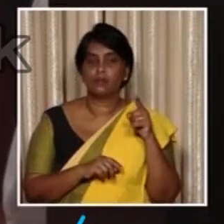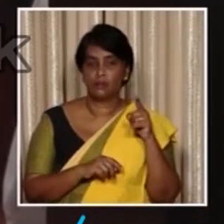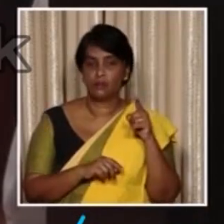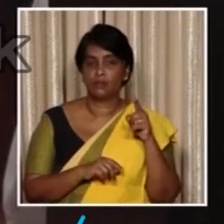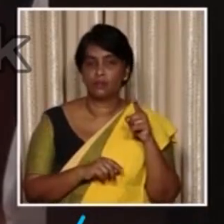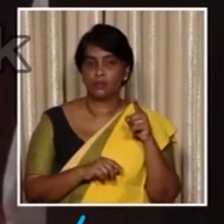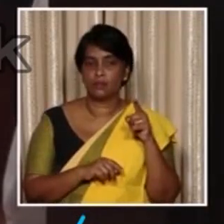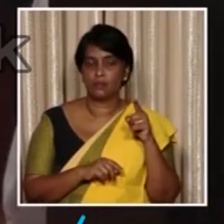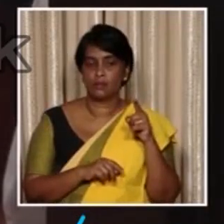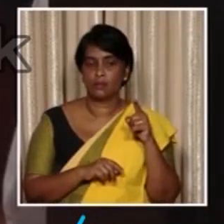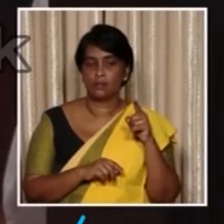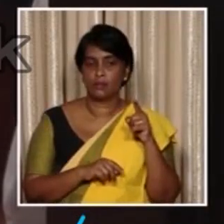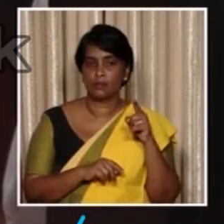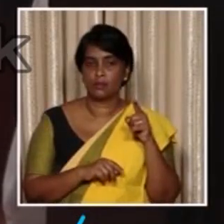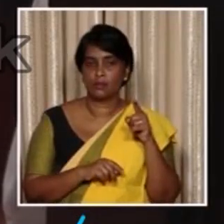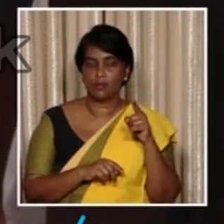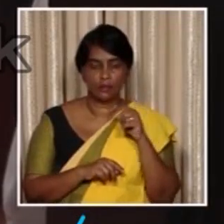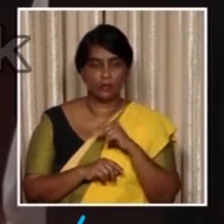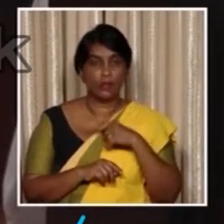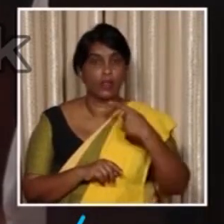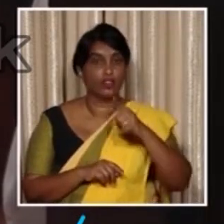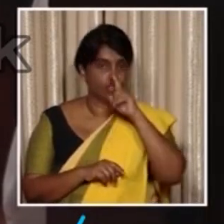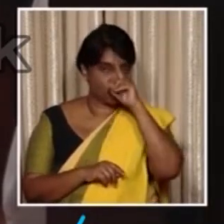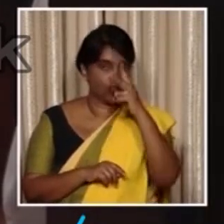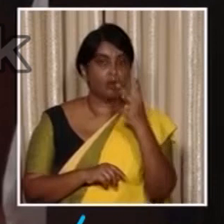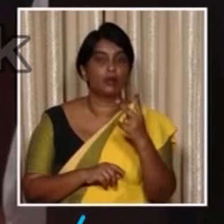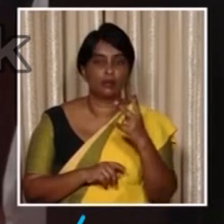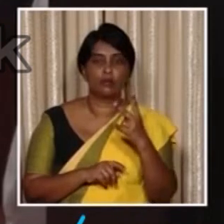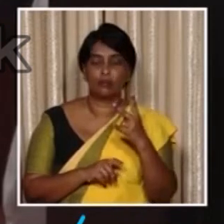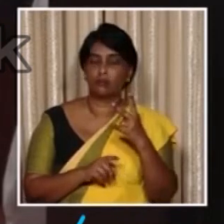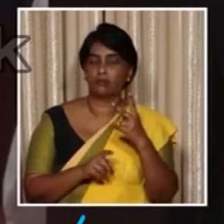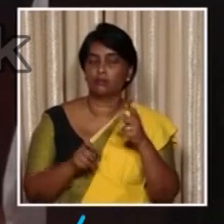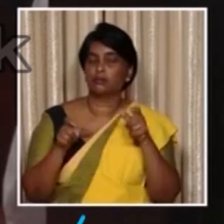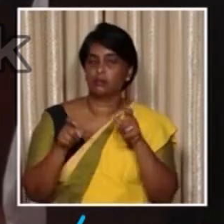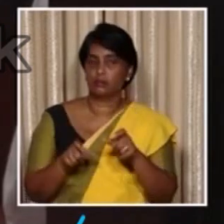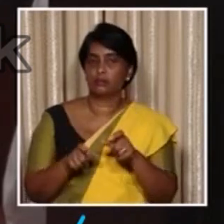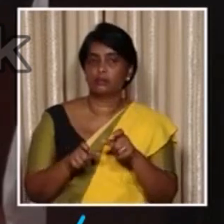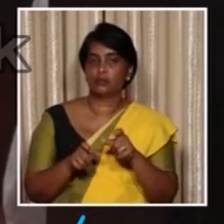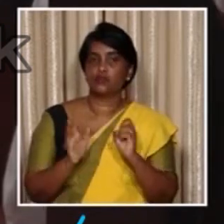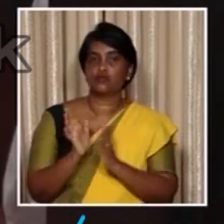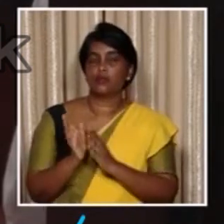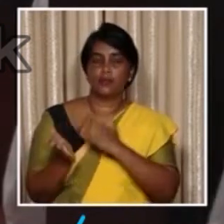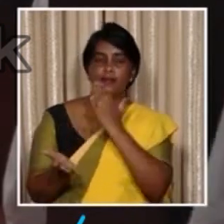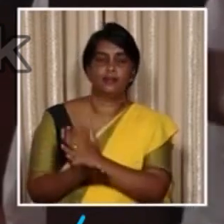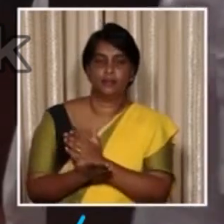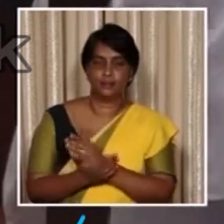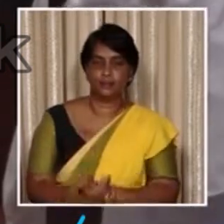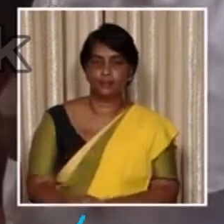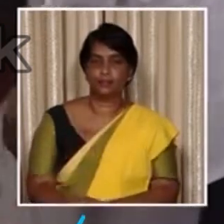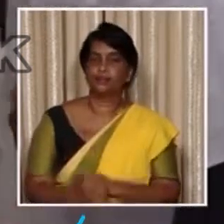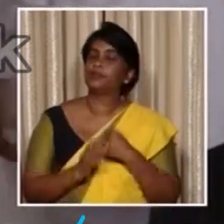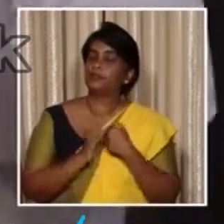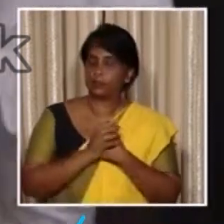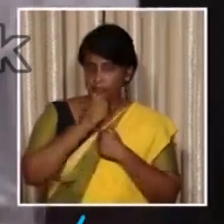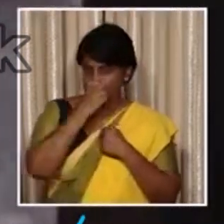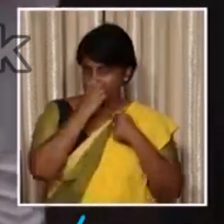ස්ටේ ඕඩර් එකක් දීලා තියෙනවා මේ දින 14කට සස්පෙන් කරලා මේ ඉන්ටරිම් කමිටි එක. දැන් ගරු